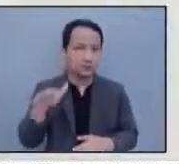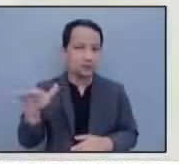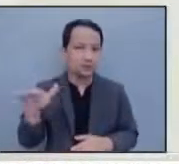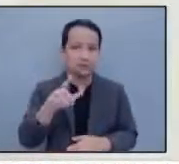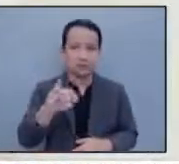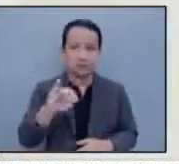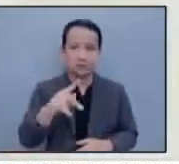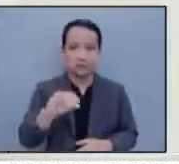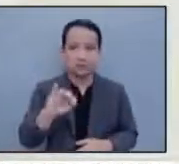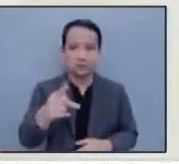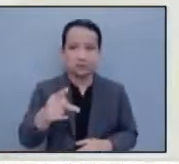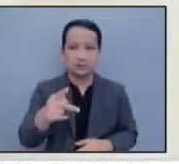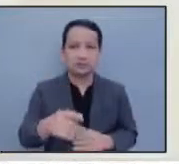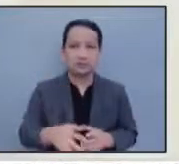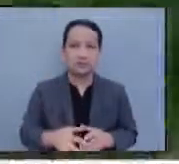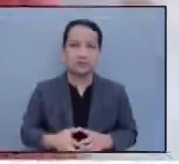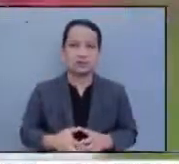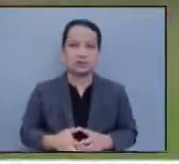account.